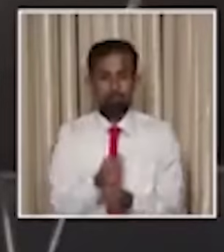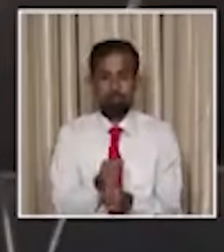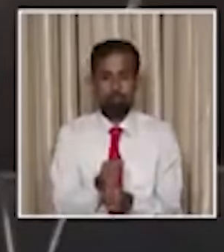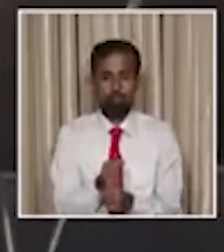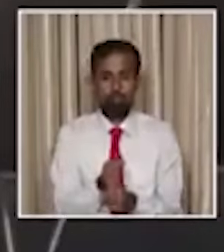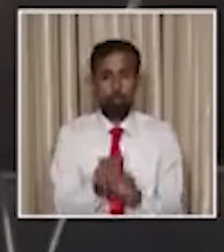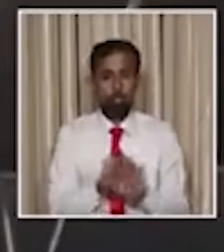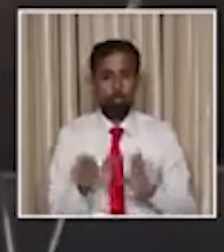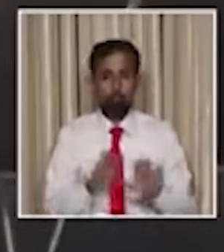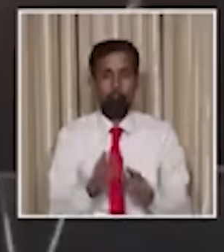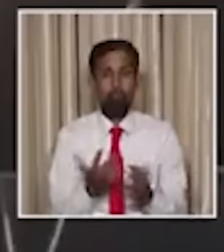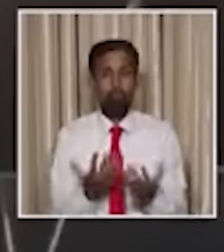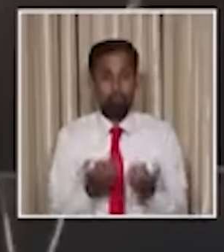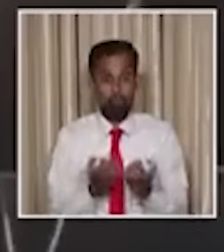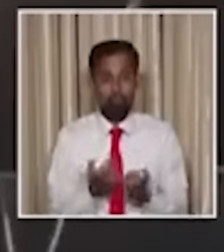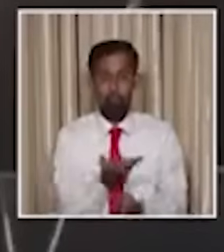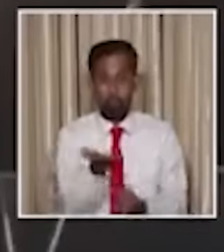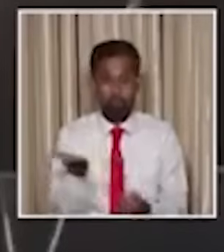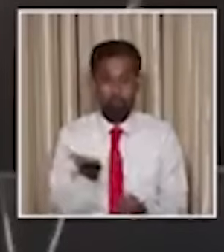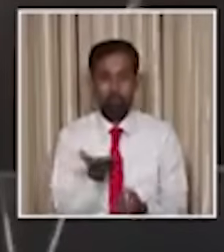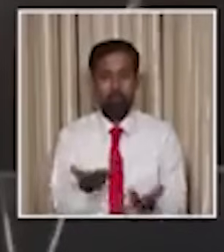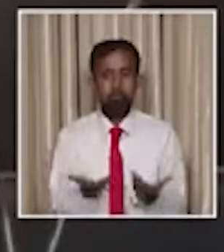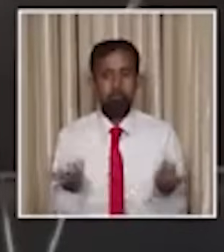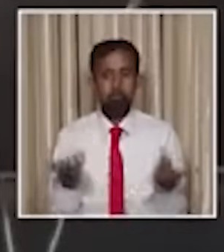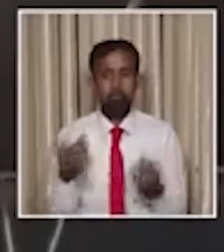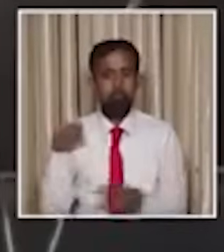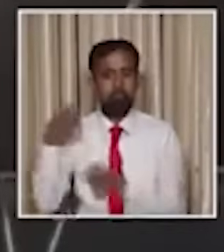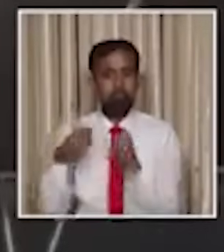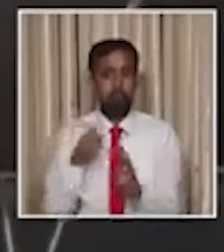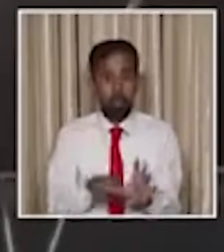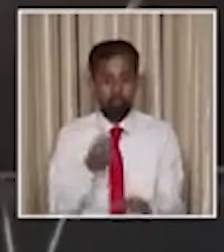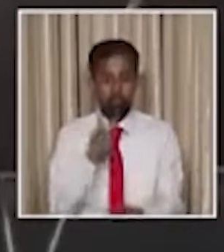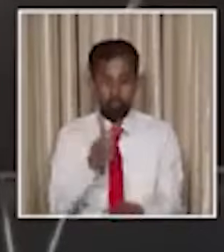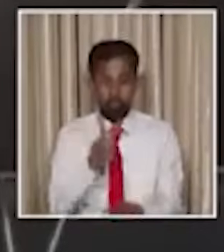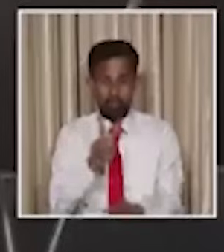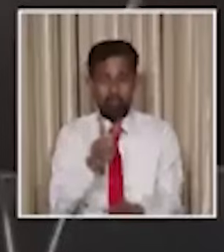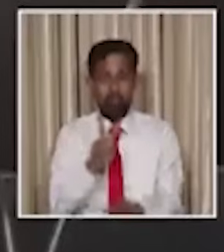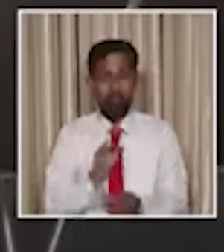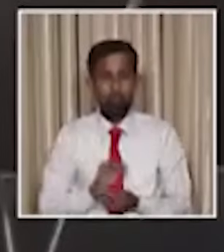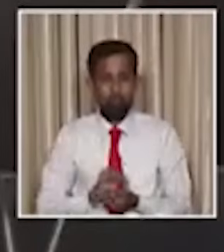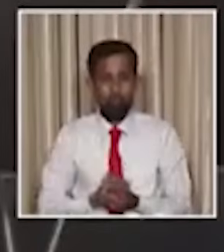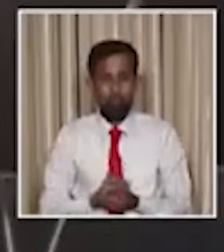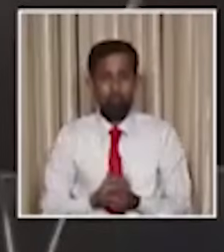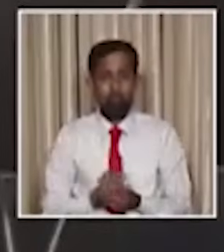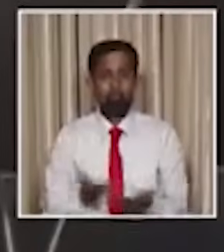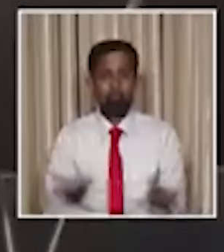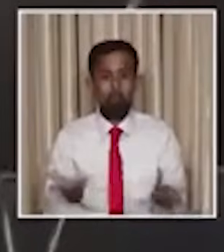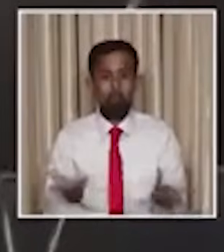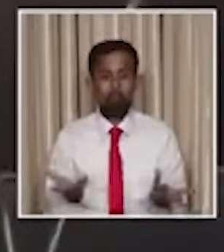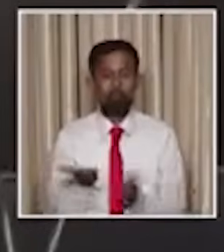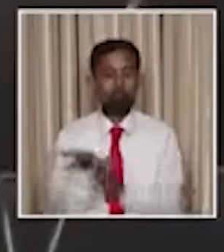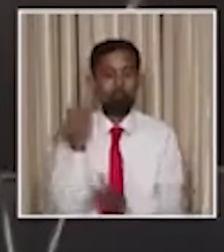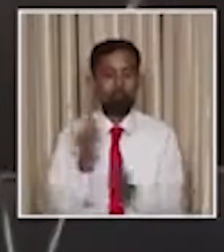கதிரையிலே உங்களால் நிரந்தரமாக இருக்க முடியாமல் போனது. இங்கு ஒரு இந்த ஆளுங்கட்சியை சேர்ந்த முன்னாள் அமைச்சர்